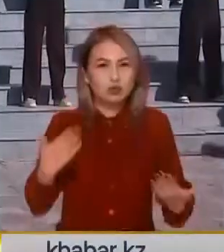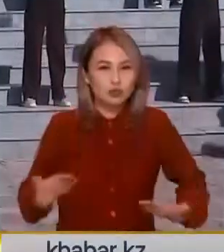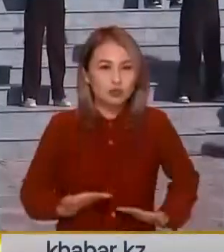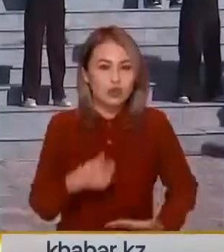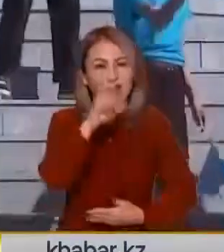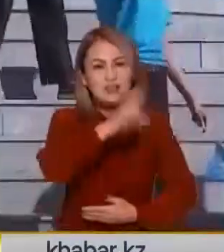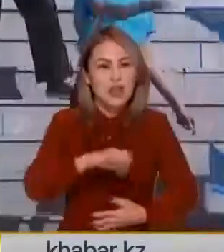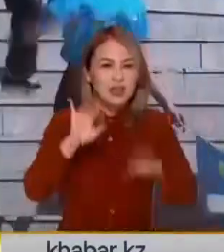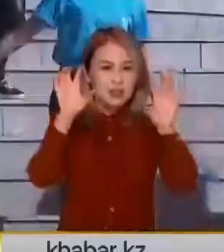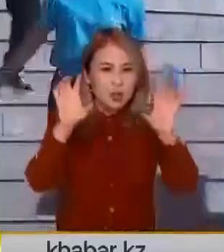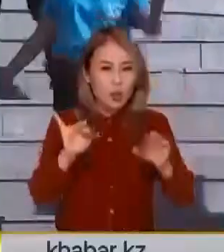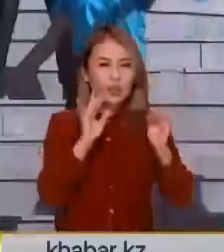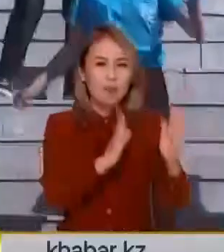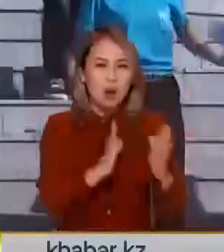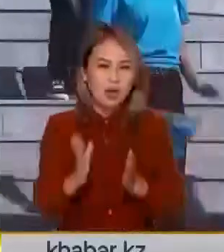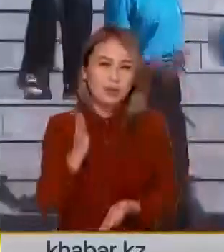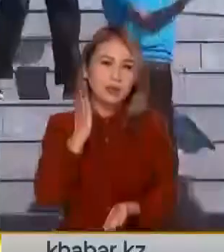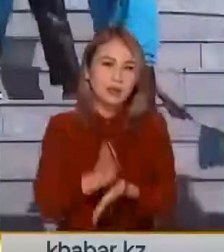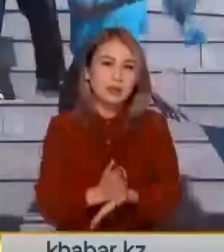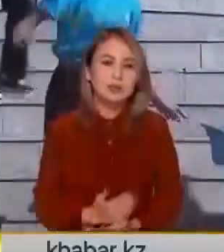поставлены закон и порядок.